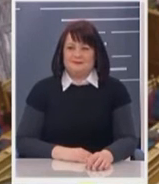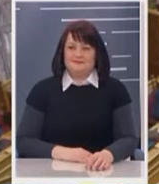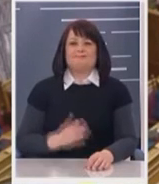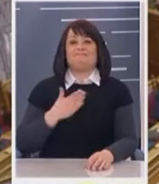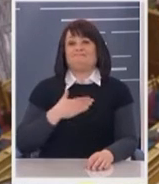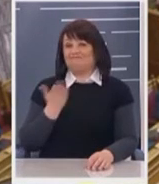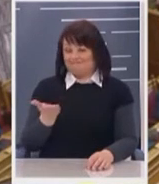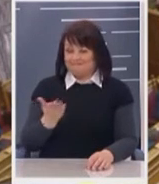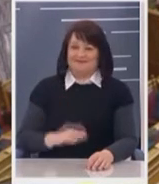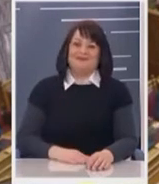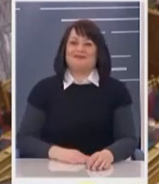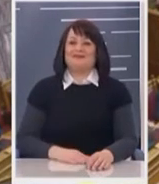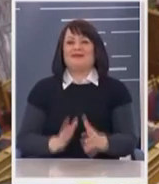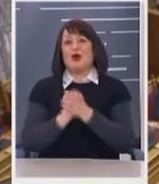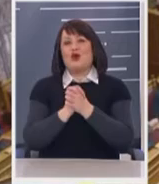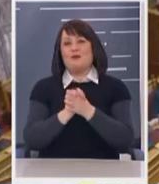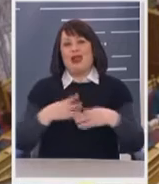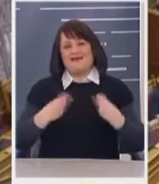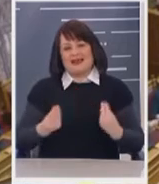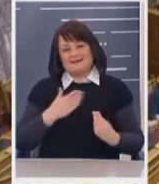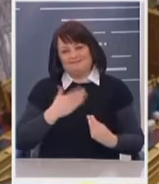Ευχαριστήσω τον κύριο Πρόεδρο για τις ευχές του